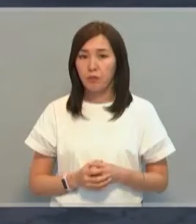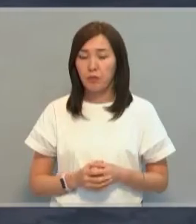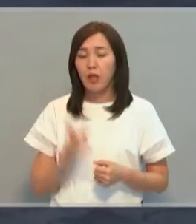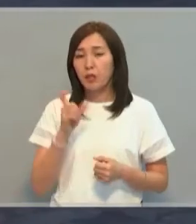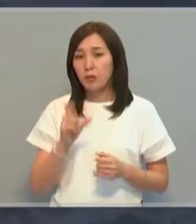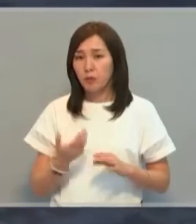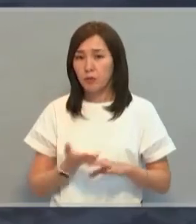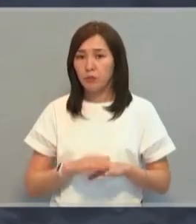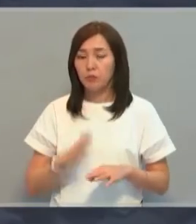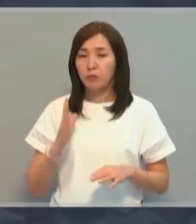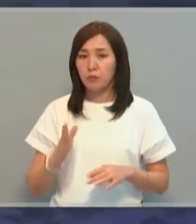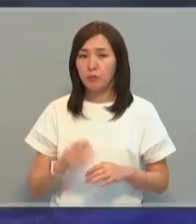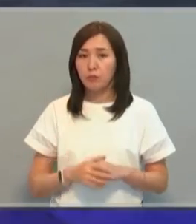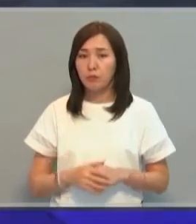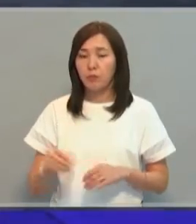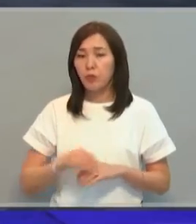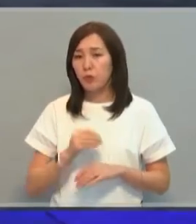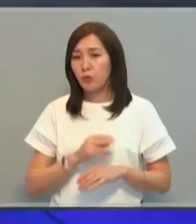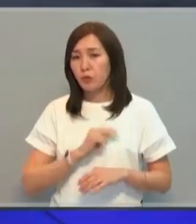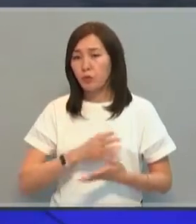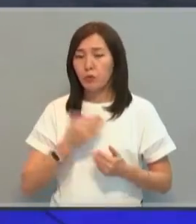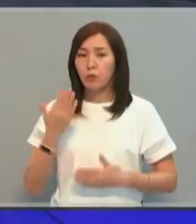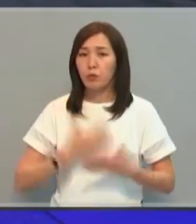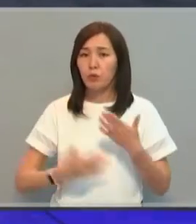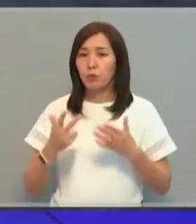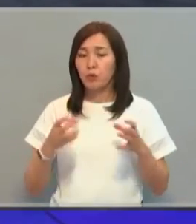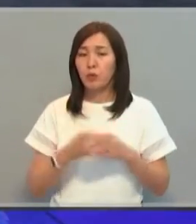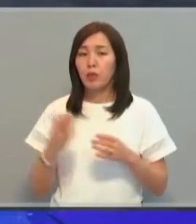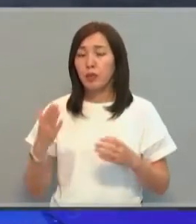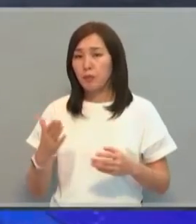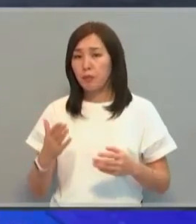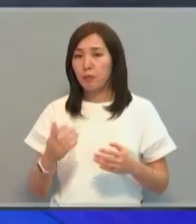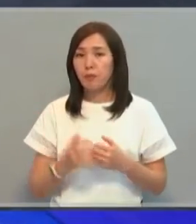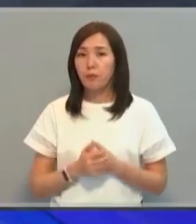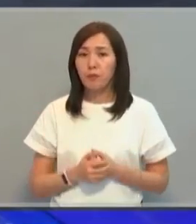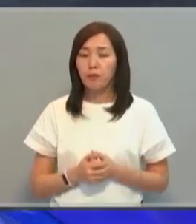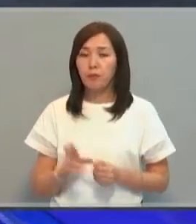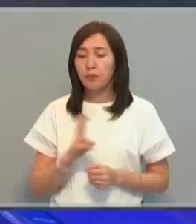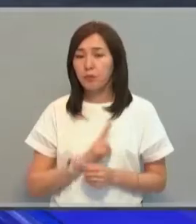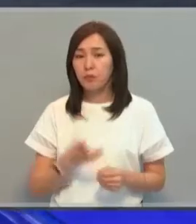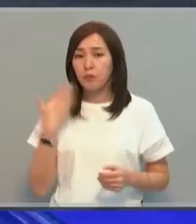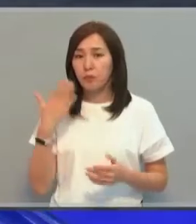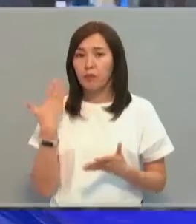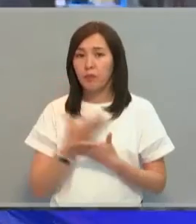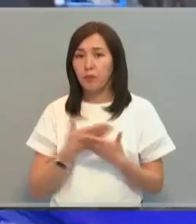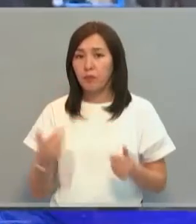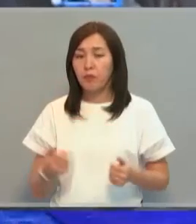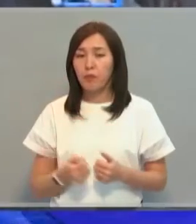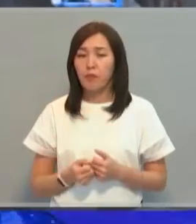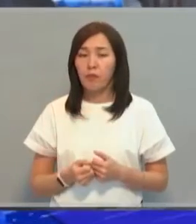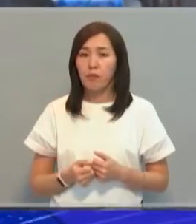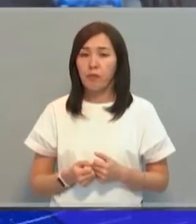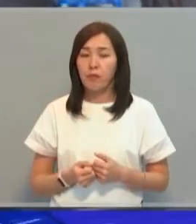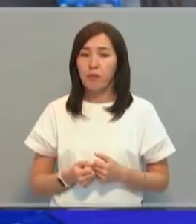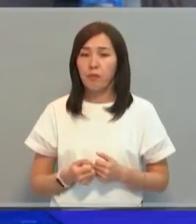болады. Мысалы үшін, күйеуіміз жұмыс істемейді. Инвалид үшінші группа. Оған да мысалы үшін ешқандай жеңілдік жоқ қой.